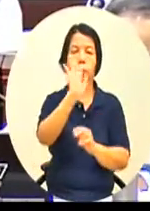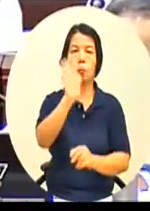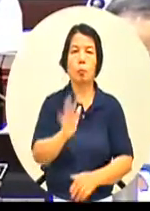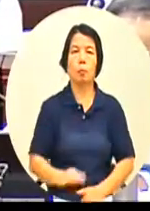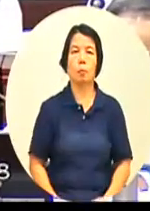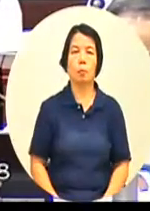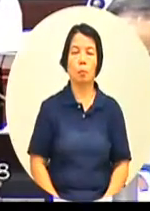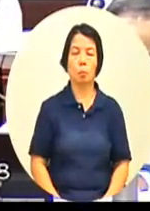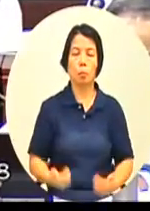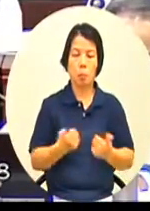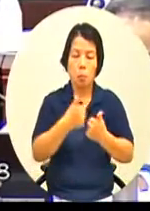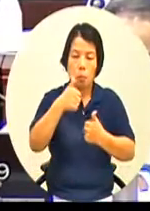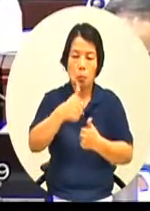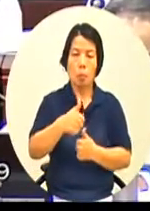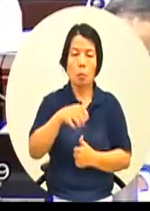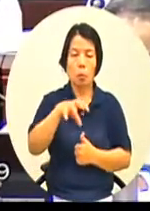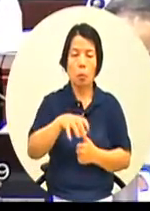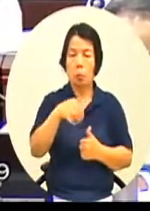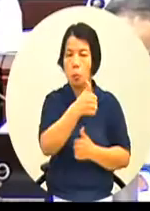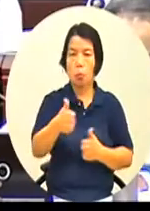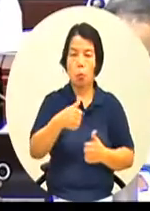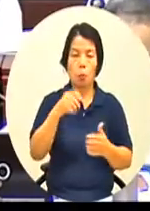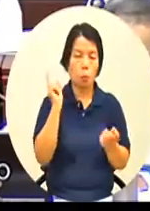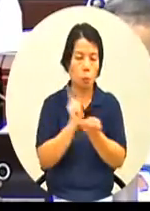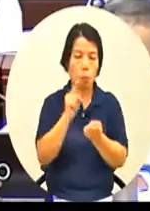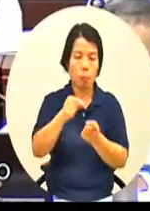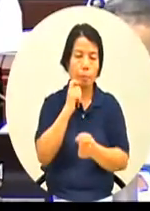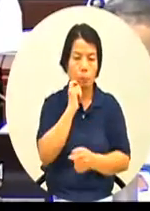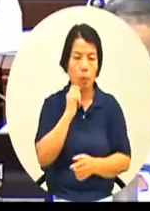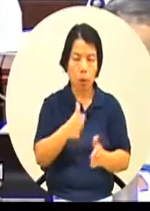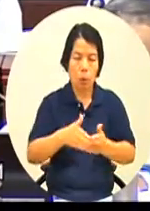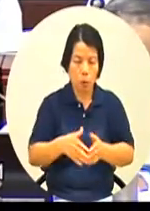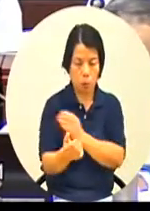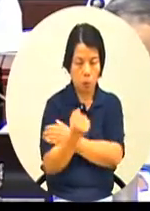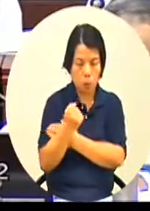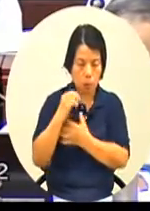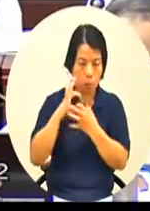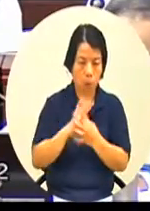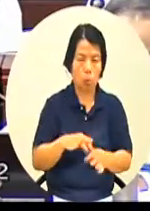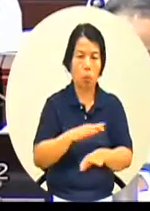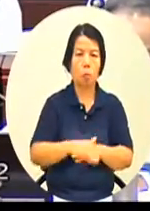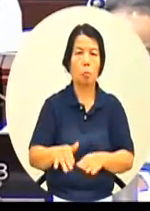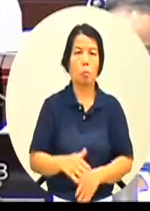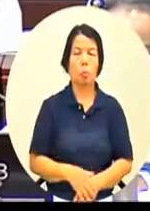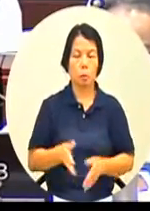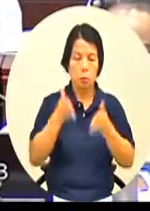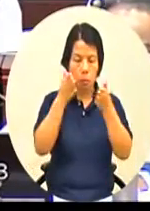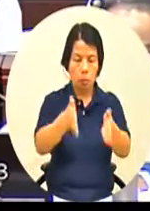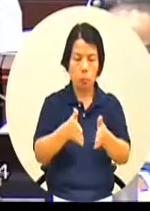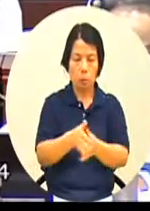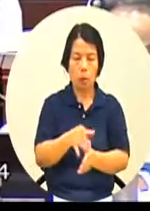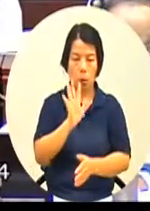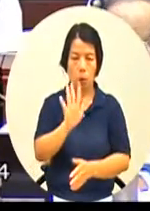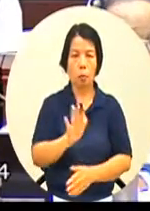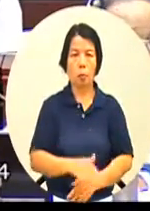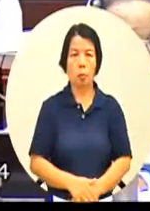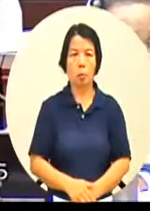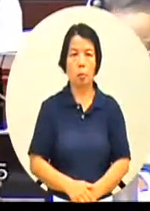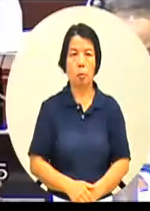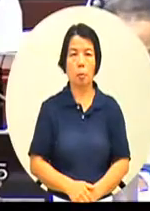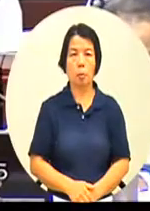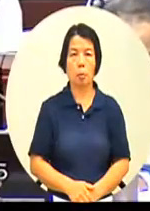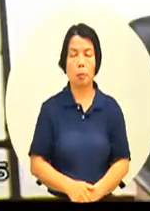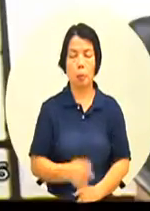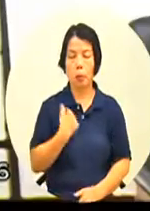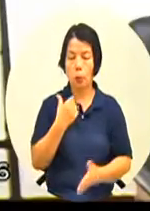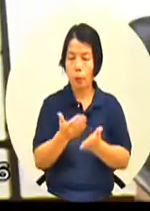也许议员有碰到这还有一些困难，这表示还要继续努力，但是这方面是在朝这个方向在走的。 我想我们可以，我